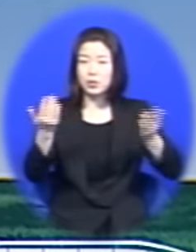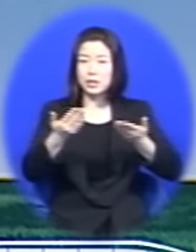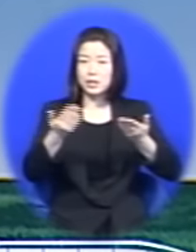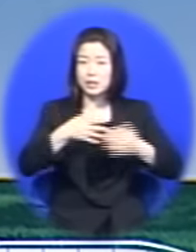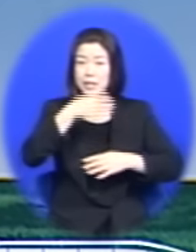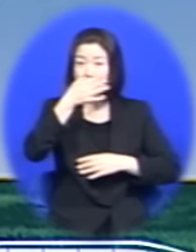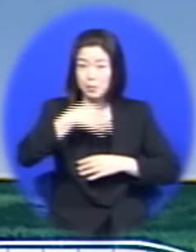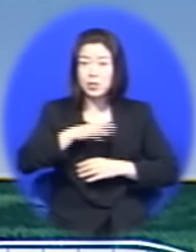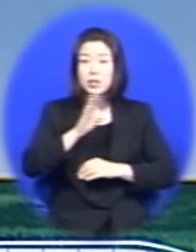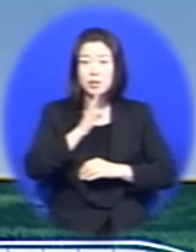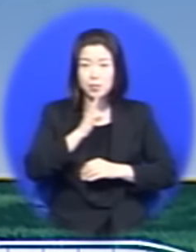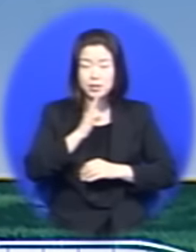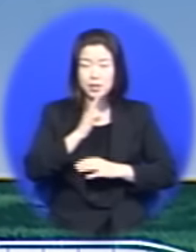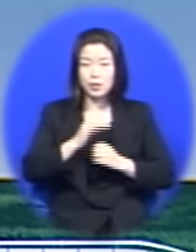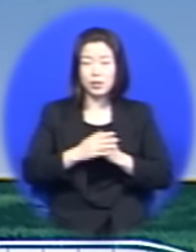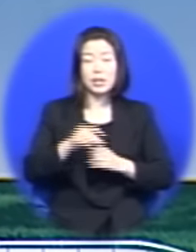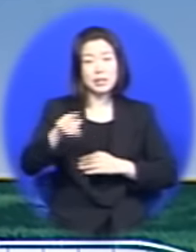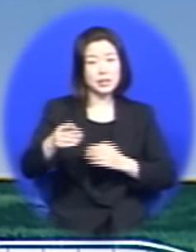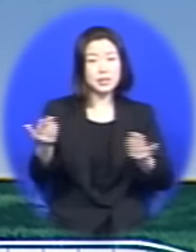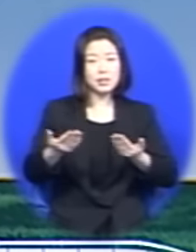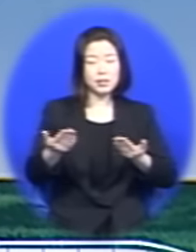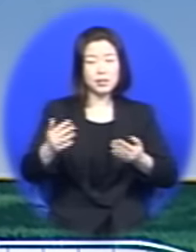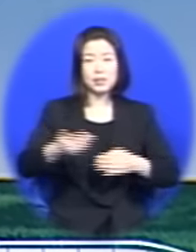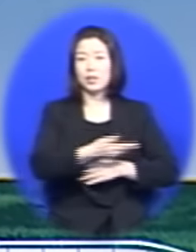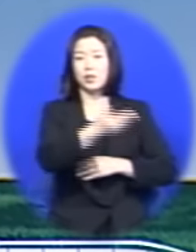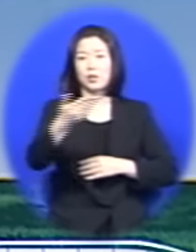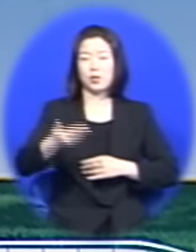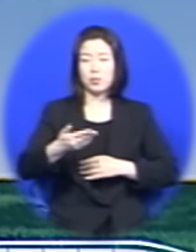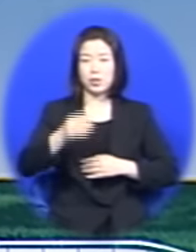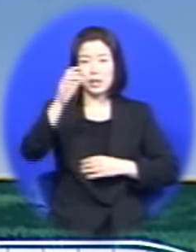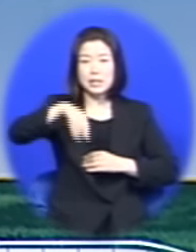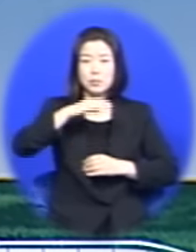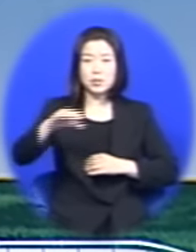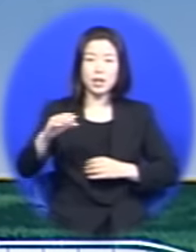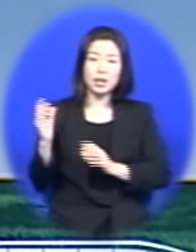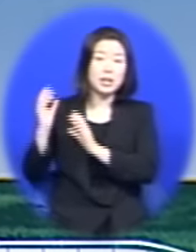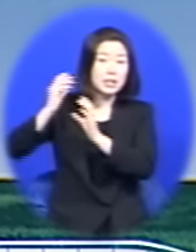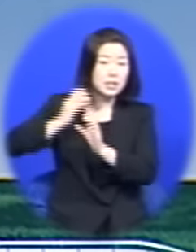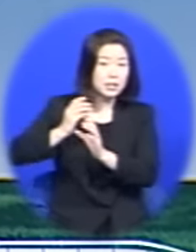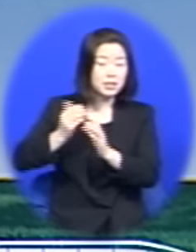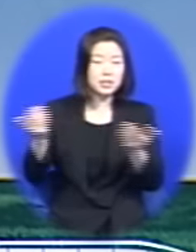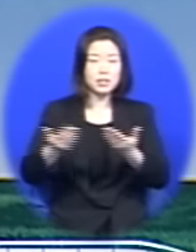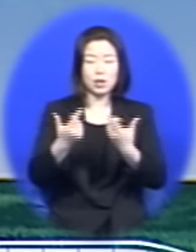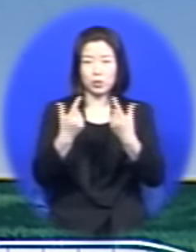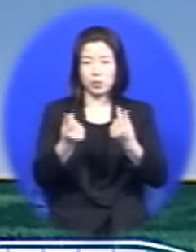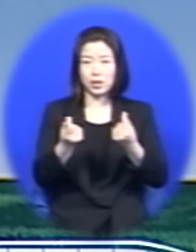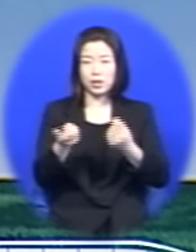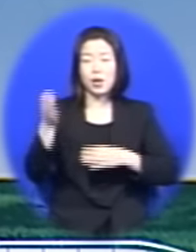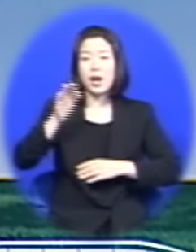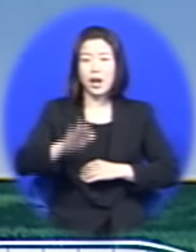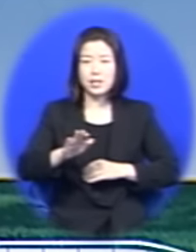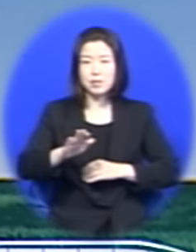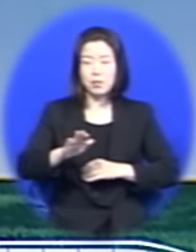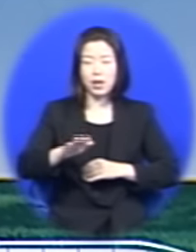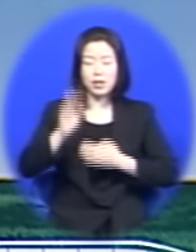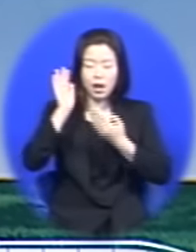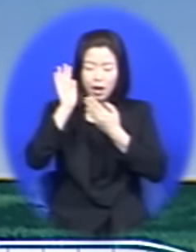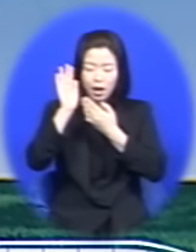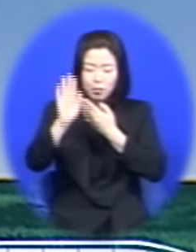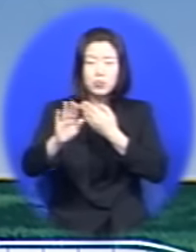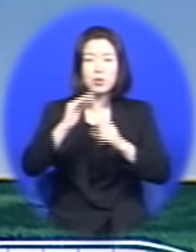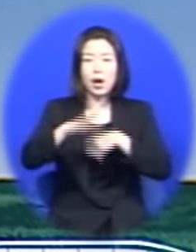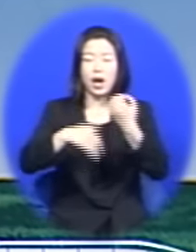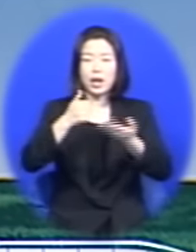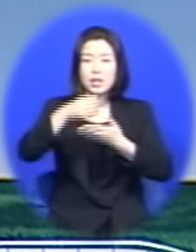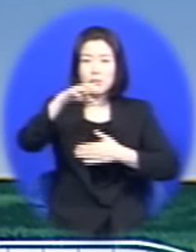힘든 일이에요. 그 일은 여러분에게 십자가를 지는 일입니다. 그렇지만 두고두고 하나님 앞에 갔을